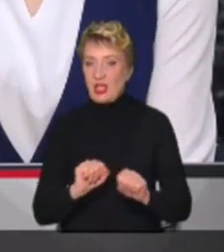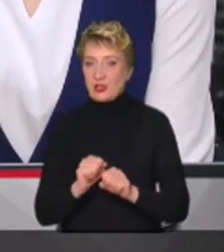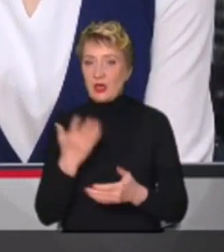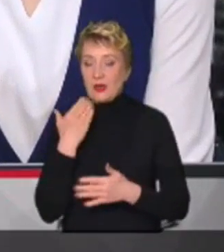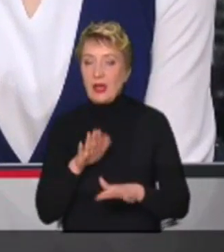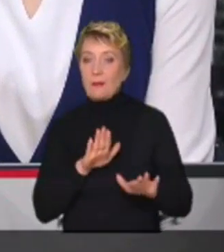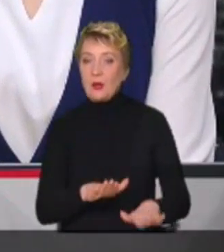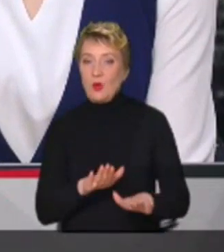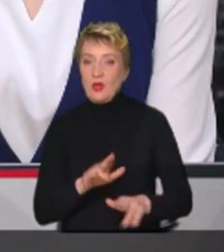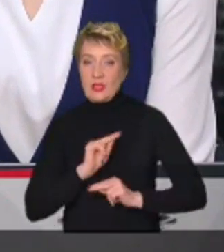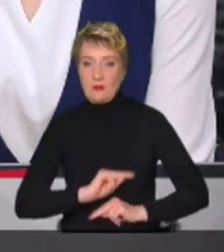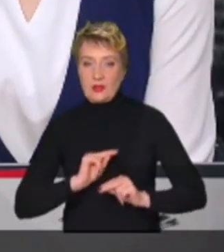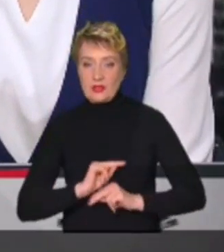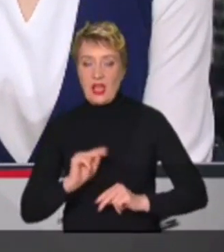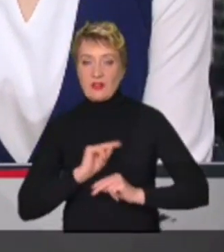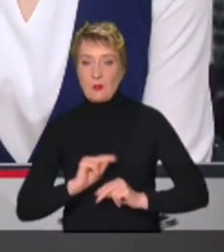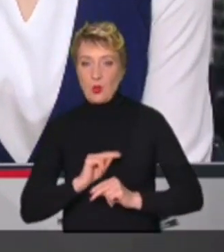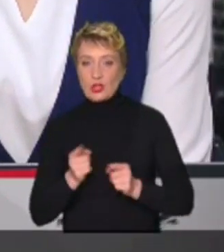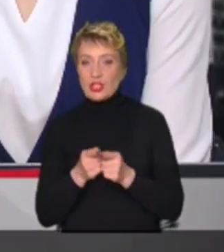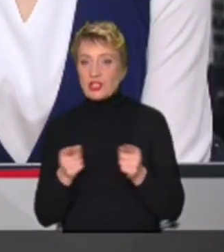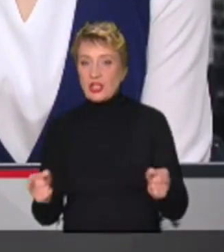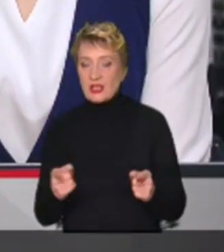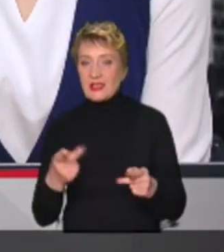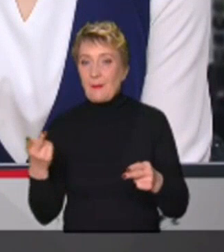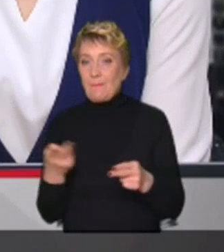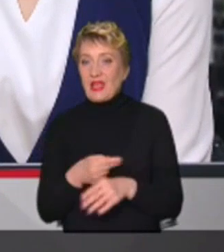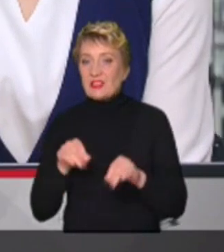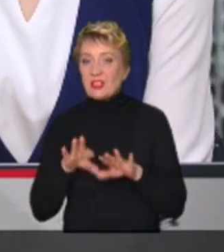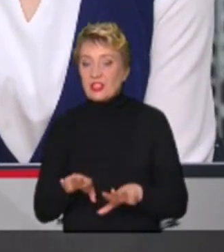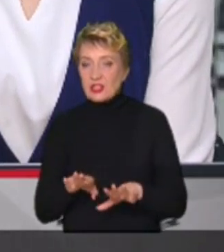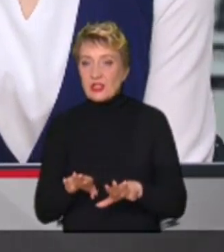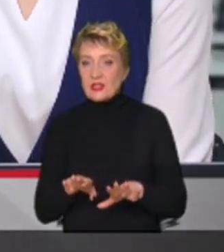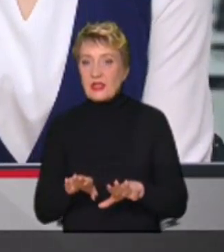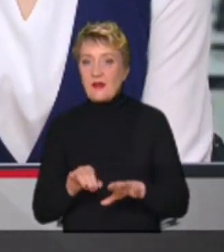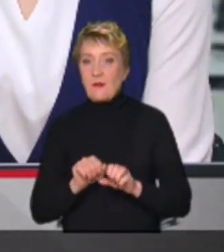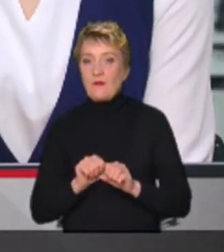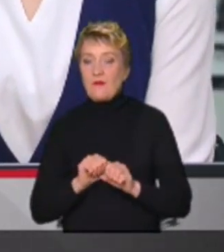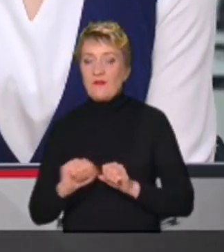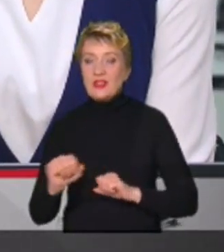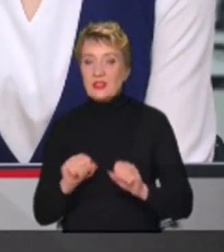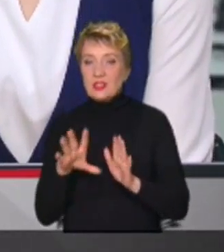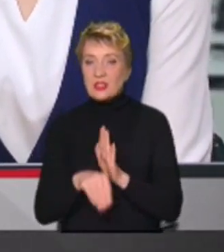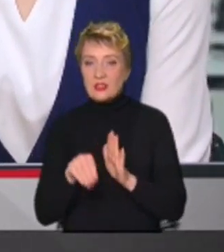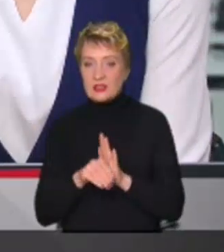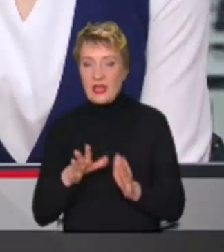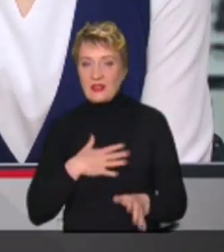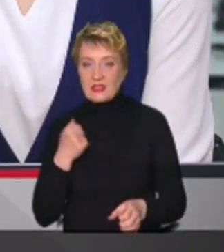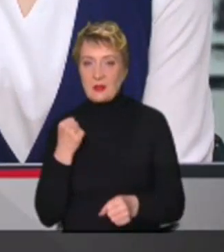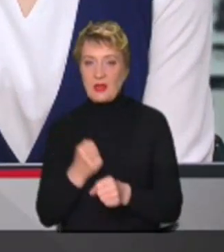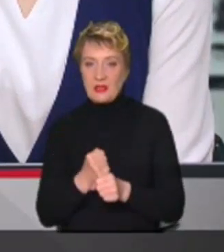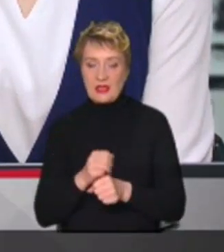перебування працівників у робочий час за кордоном без рішення про відрядження, до них може бути застосовано дисциплінарне